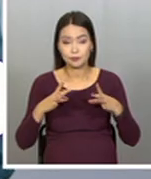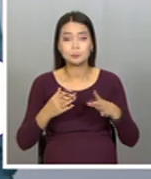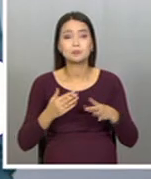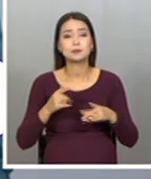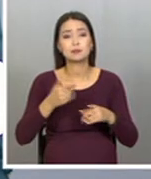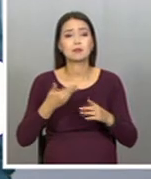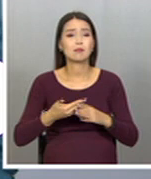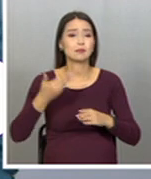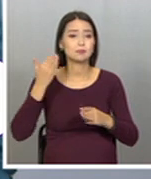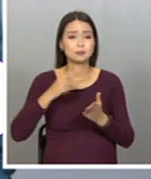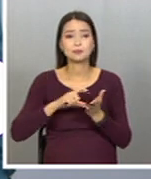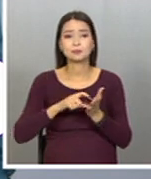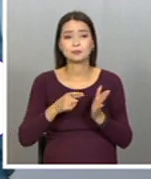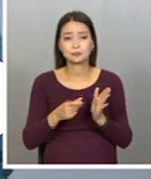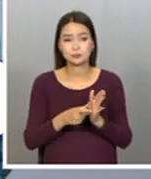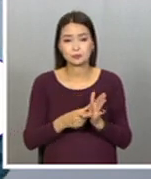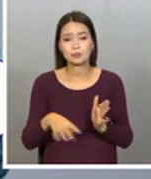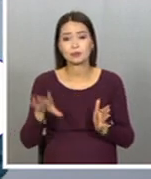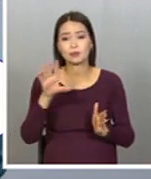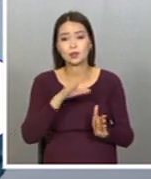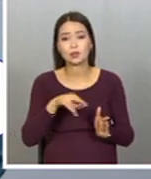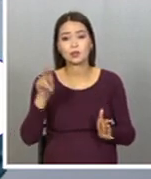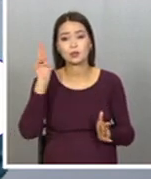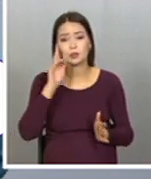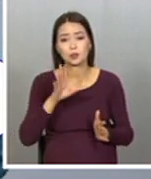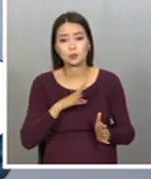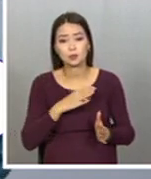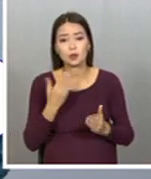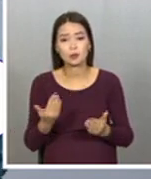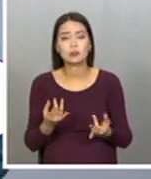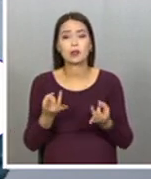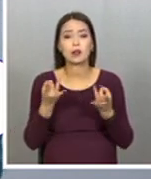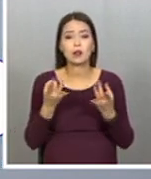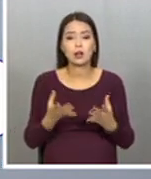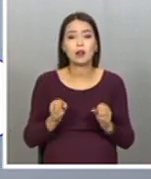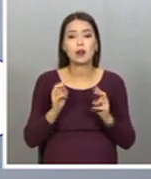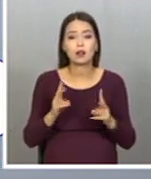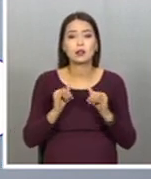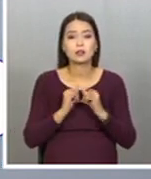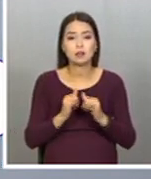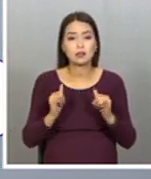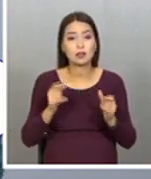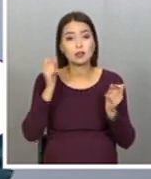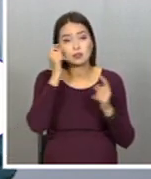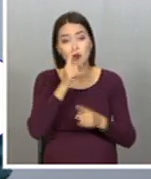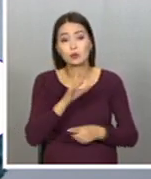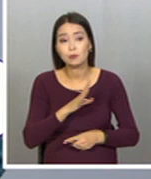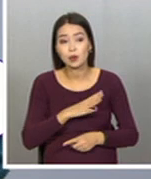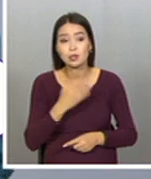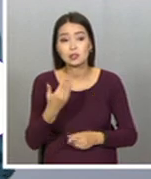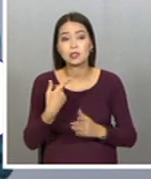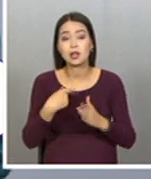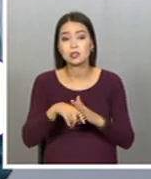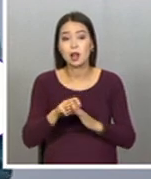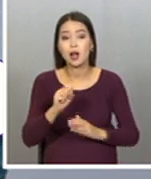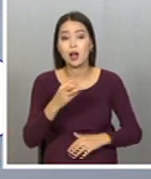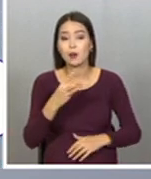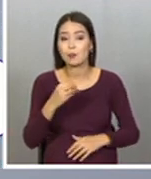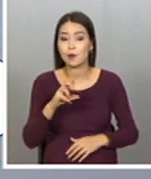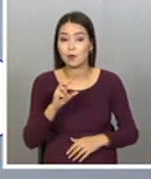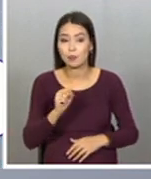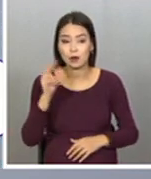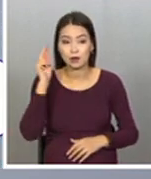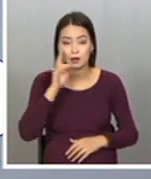бір жасушалы ағзалармен, яғни қарапайымдармен таныстыңыздар. Соның ішінде амебамен таныстыңыздар.